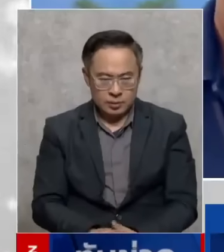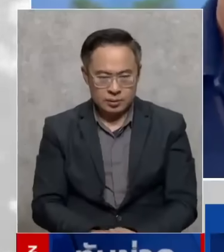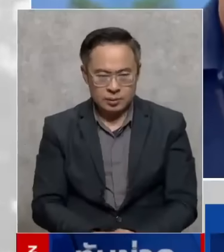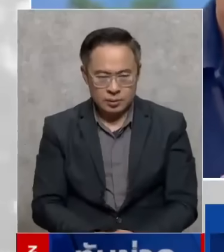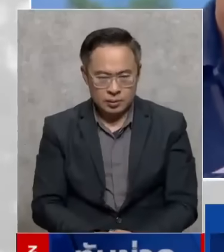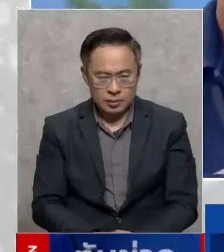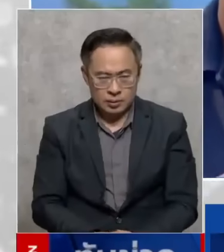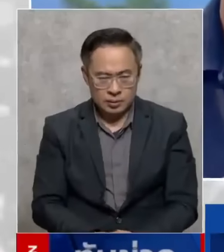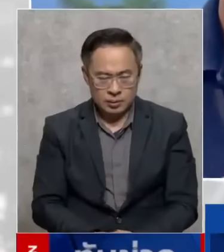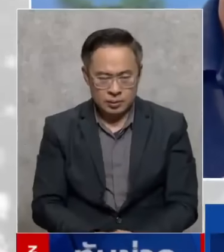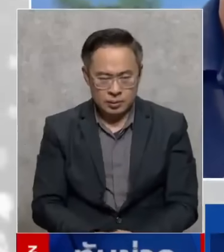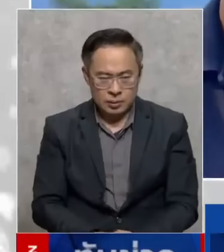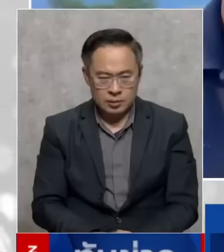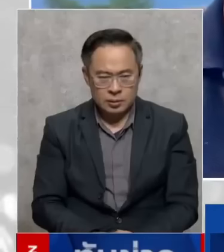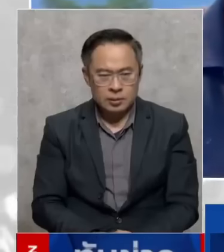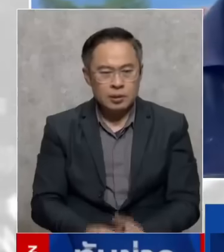นะ